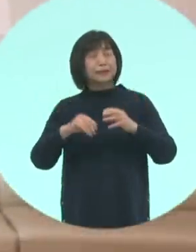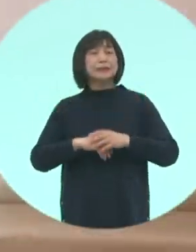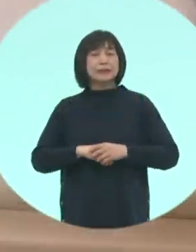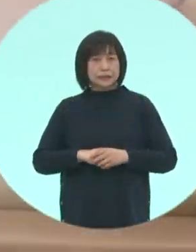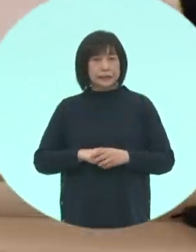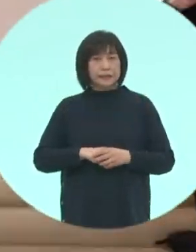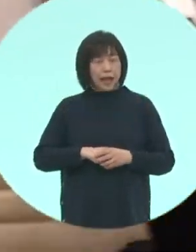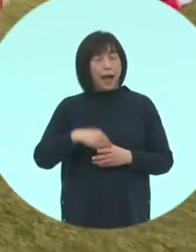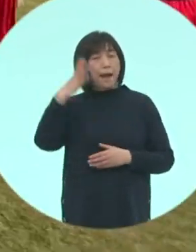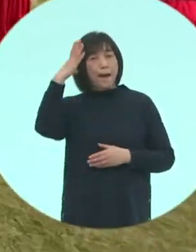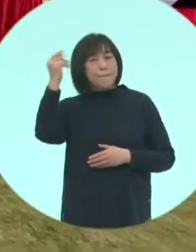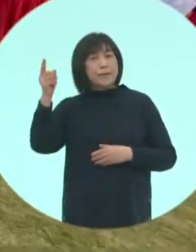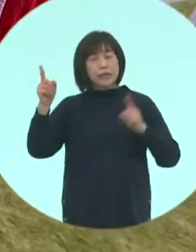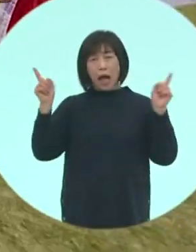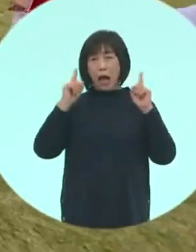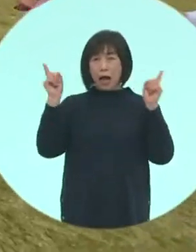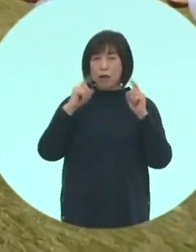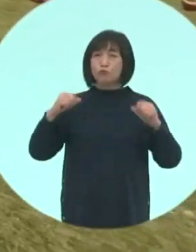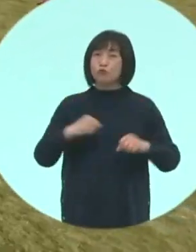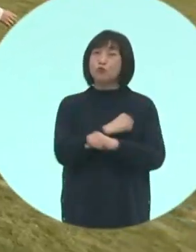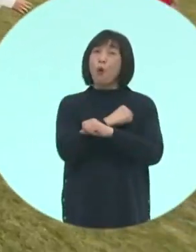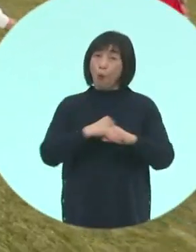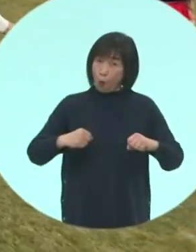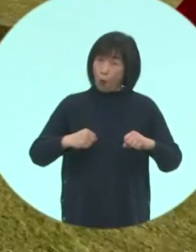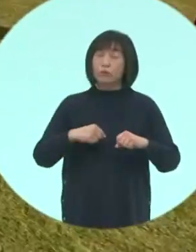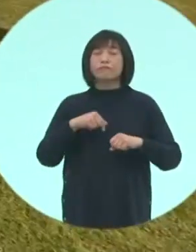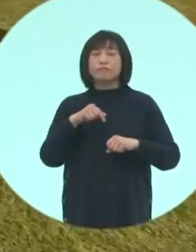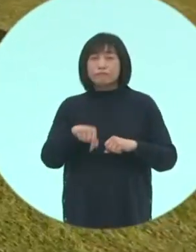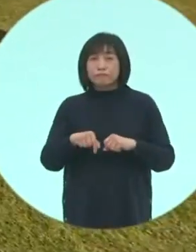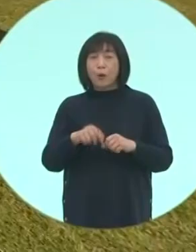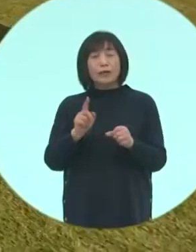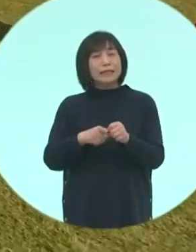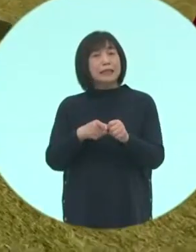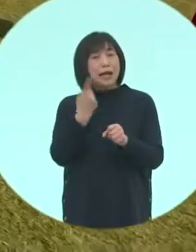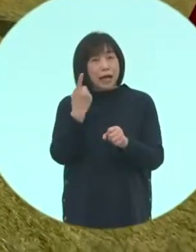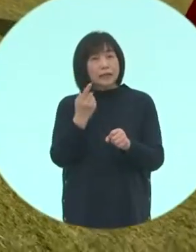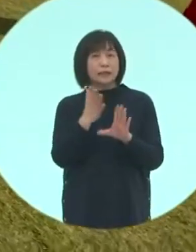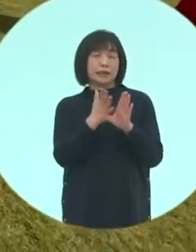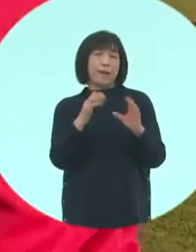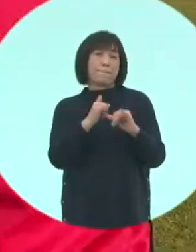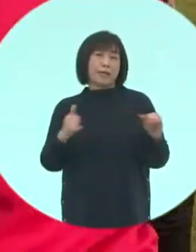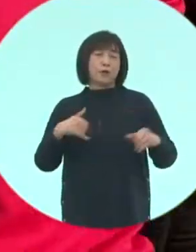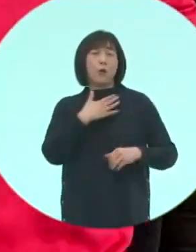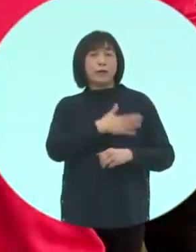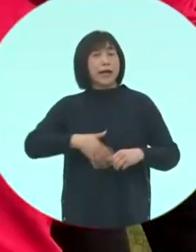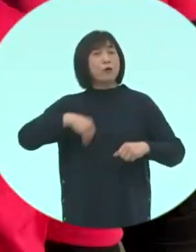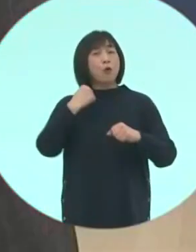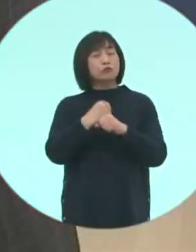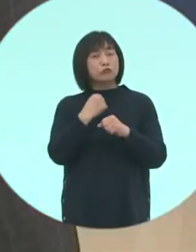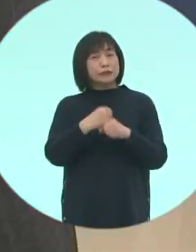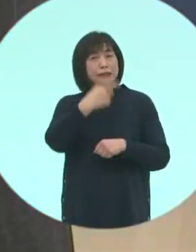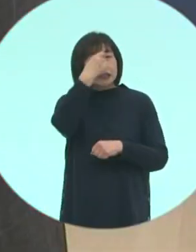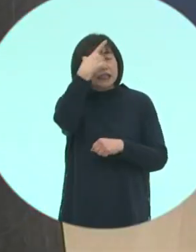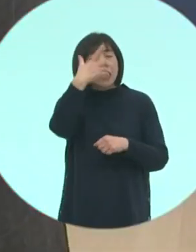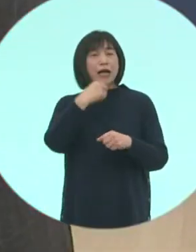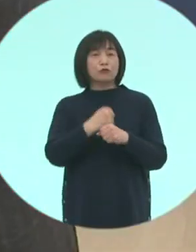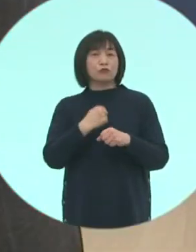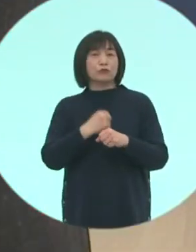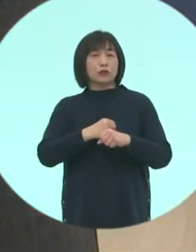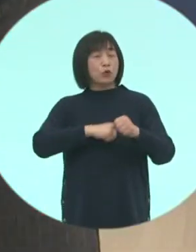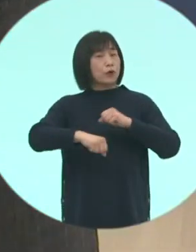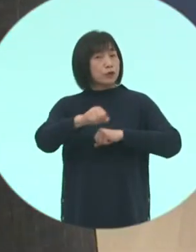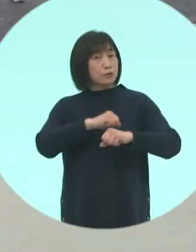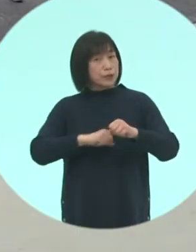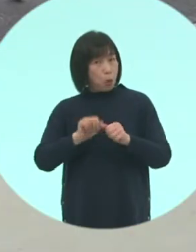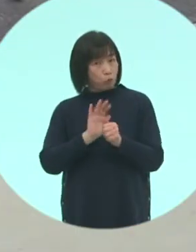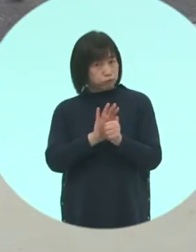運動などをきっかけに、これからも県民の健康づくりや生きがい作りの取り組みを進